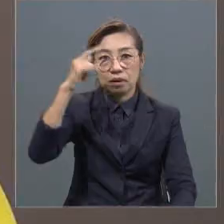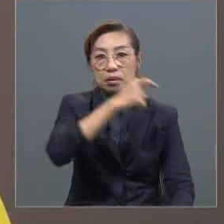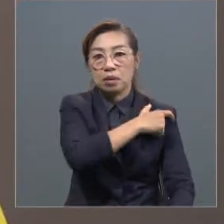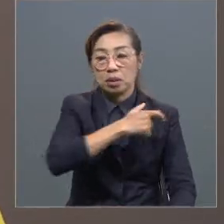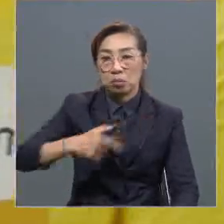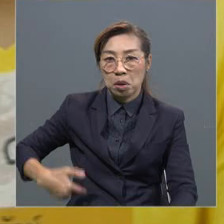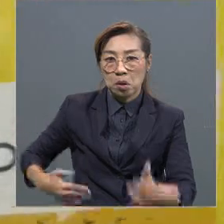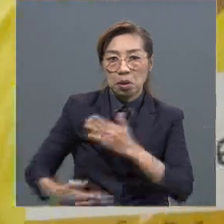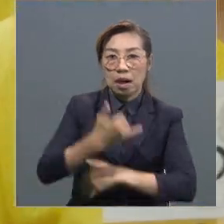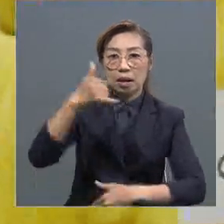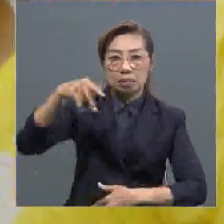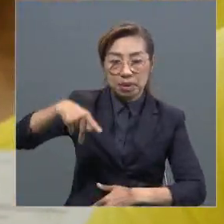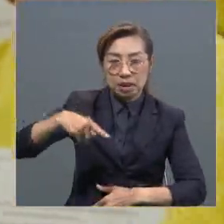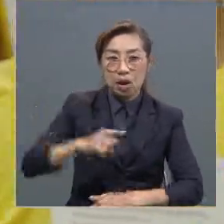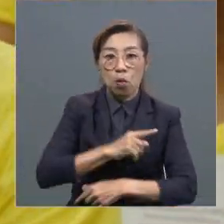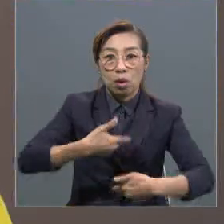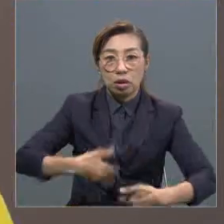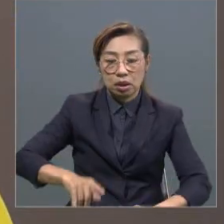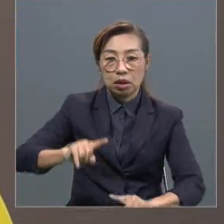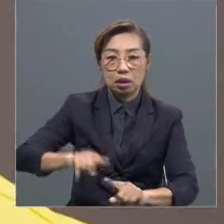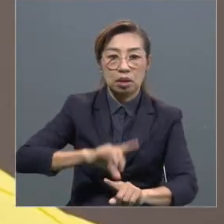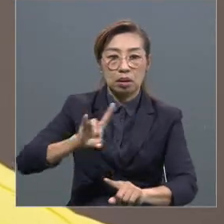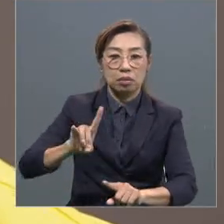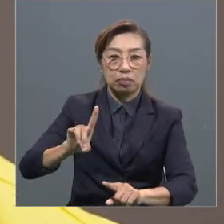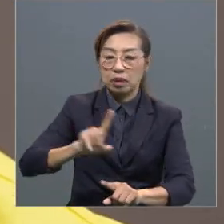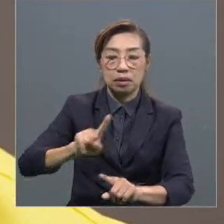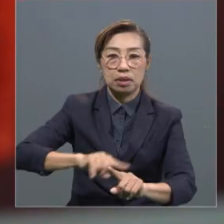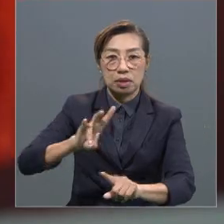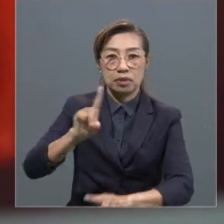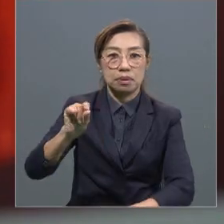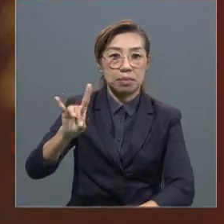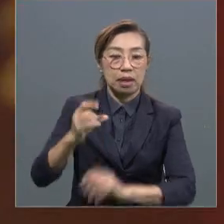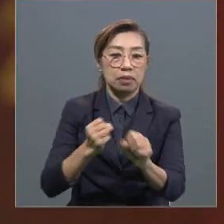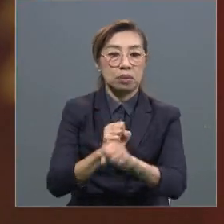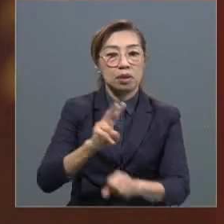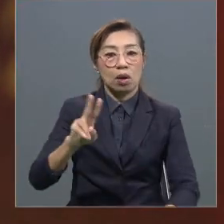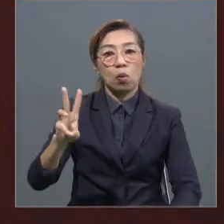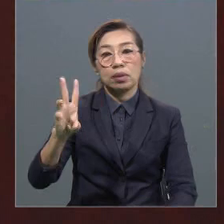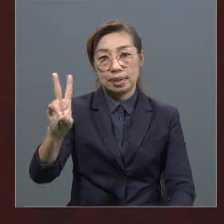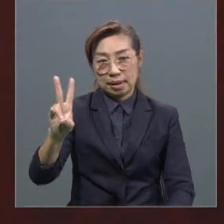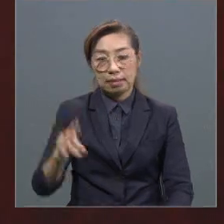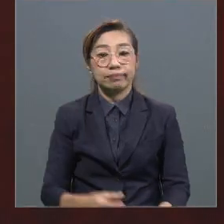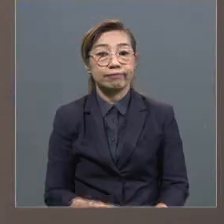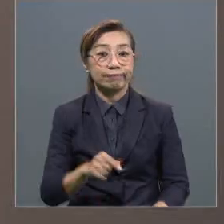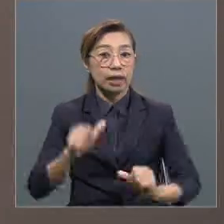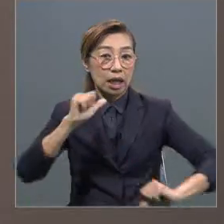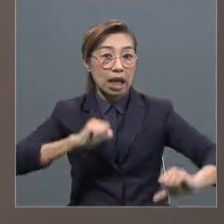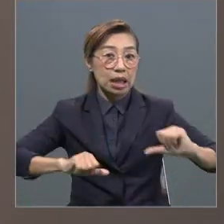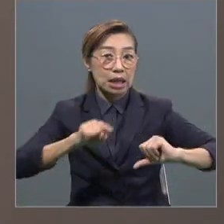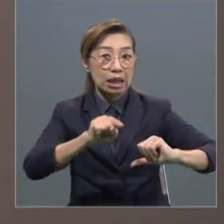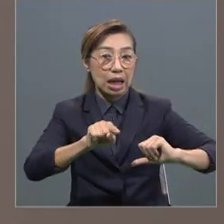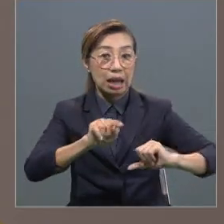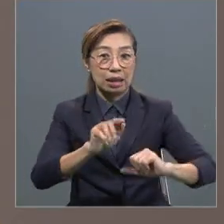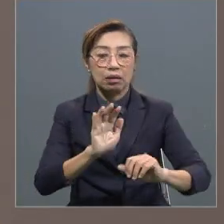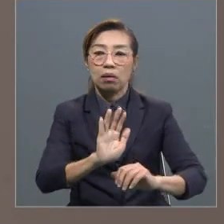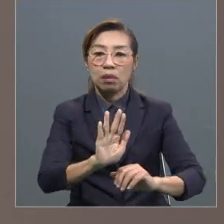มหามงคลเฉลิมพระชนพรรษา 288กรกฎาคม 2005 567โดยการจัดแสดงโขนตอนพระจัก